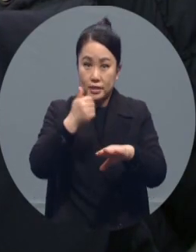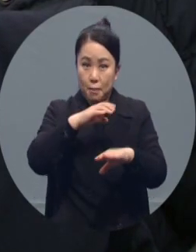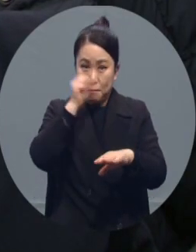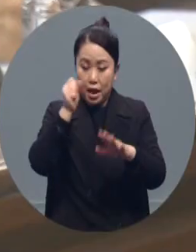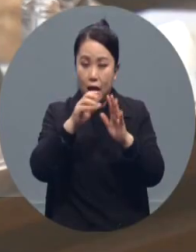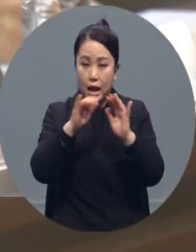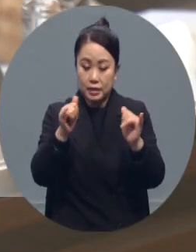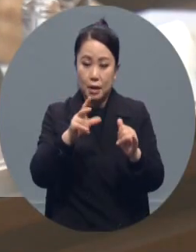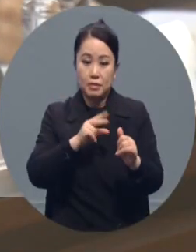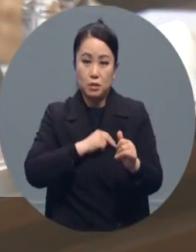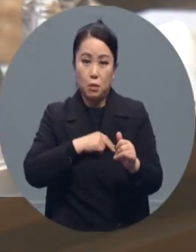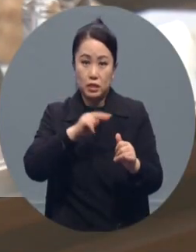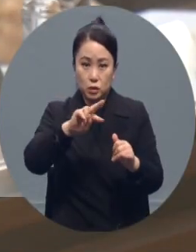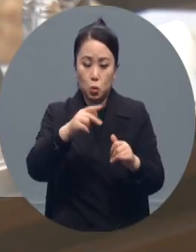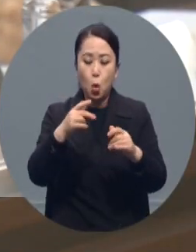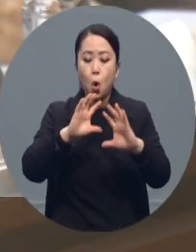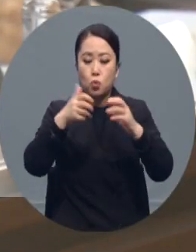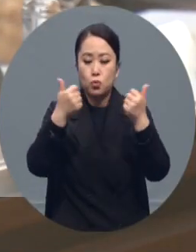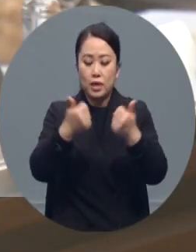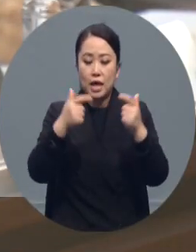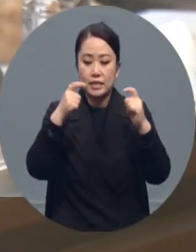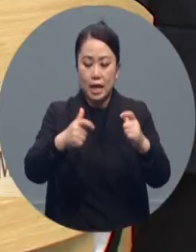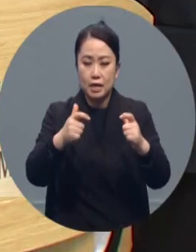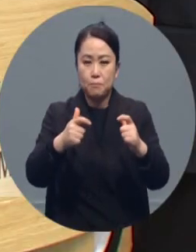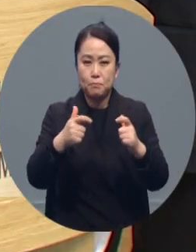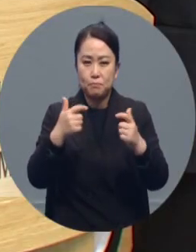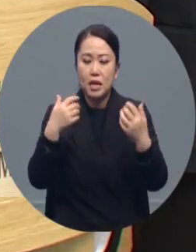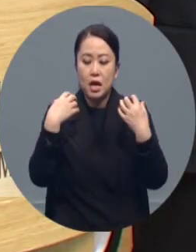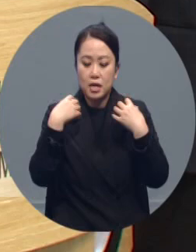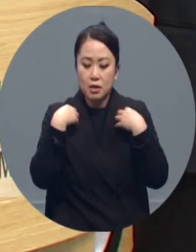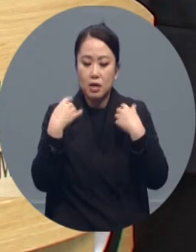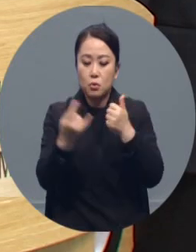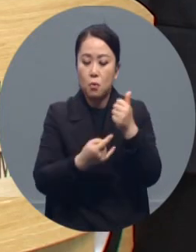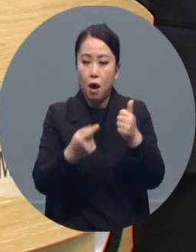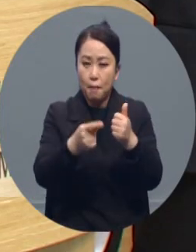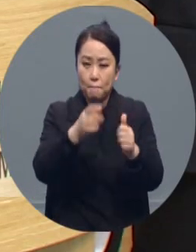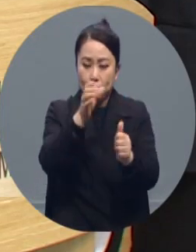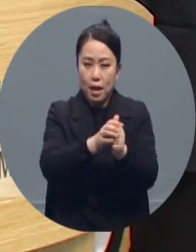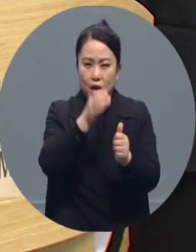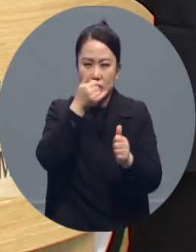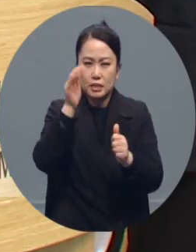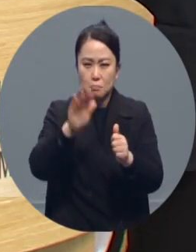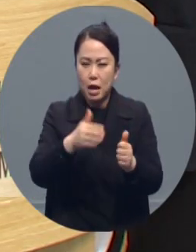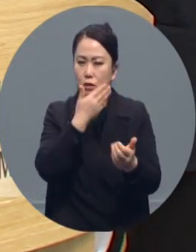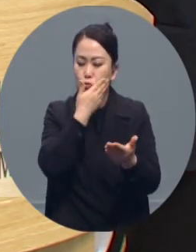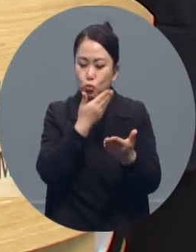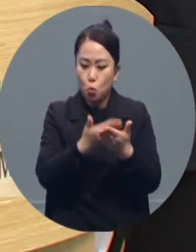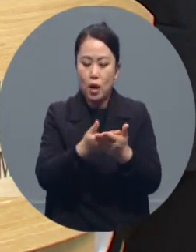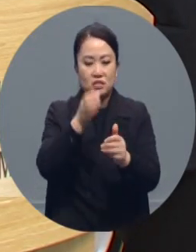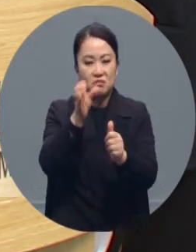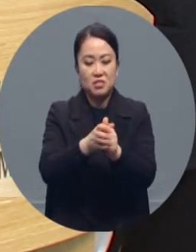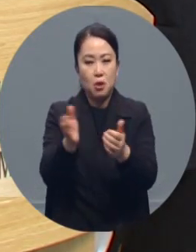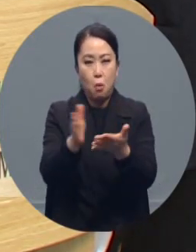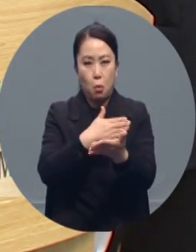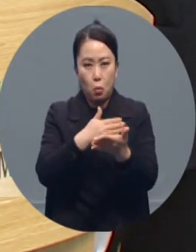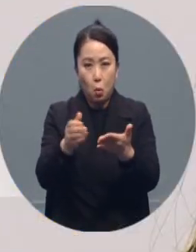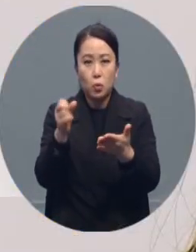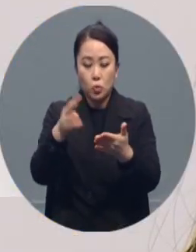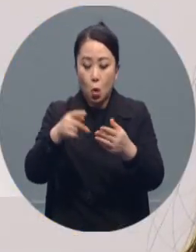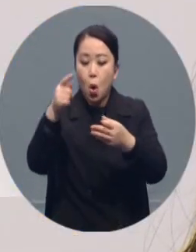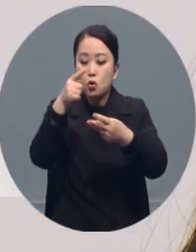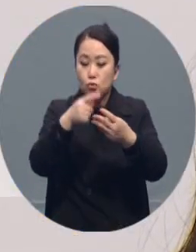국회 상임위원장을 맡고 있지만 당 안에서 중책을 맡은 의원은 없고 윤석열 대통령의 핵심 측근으로